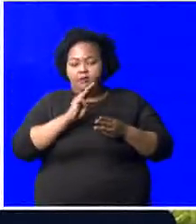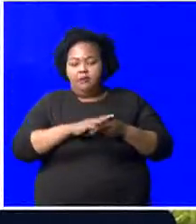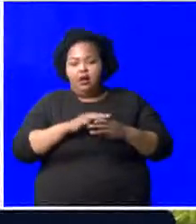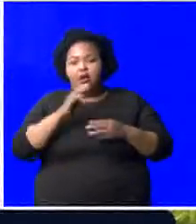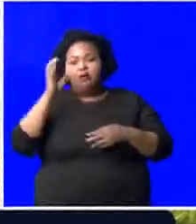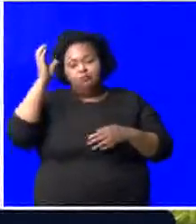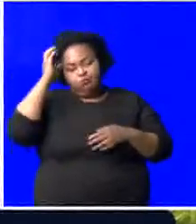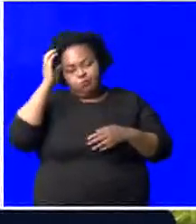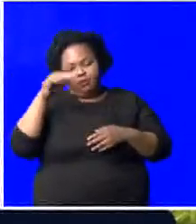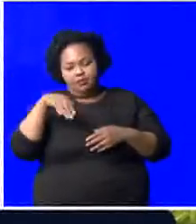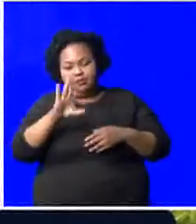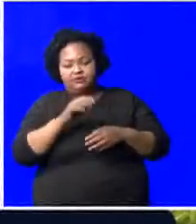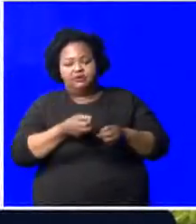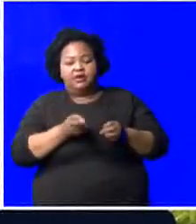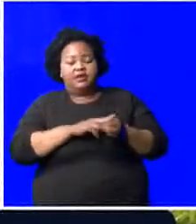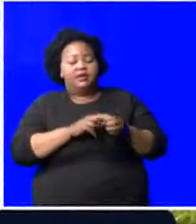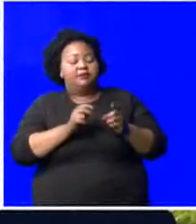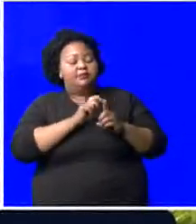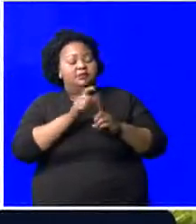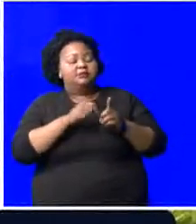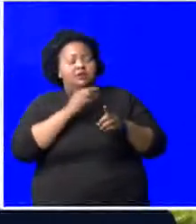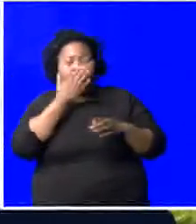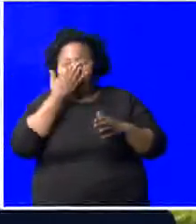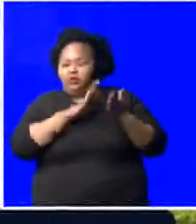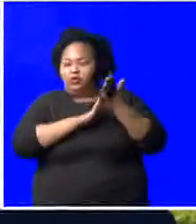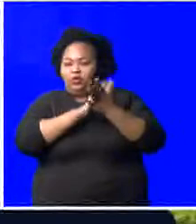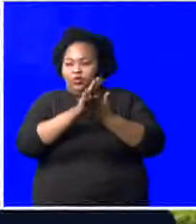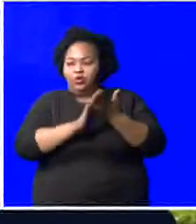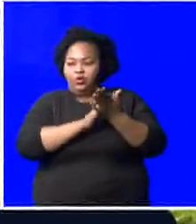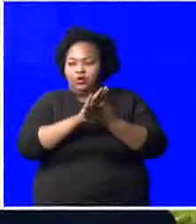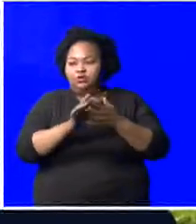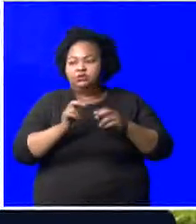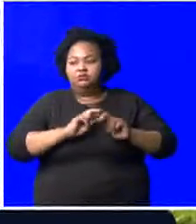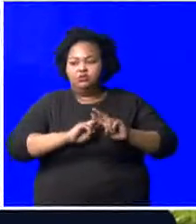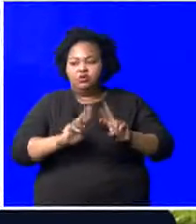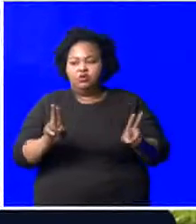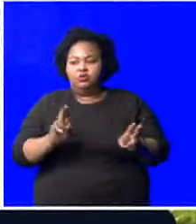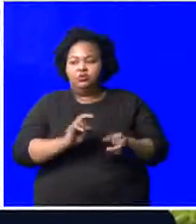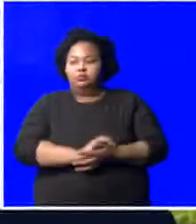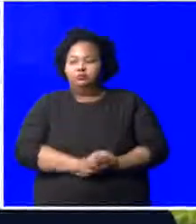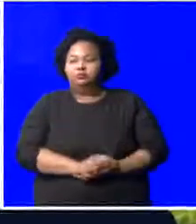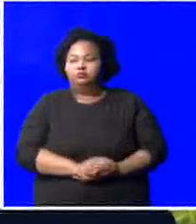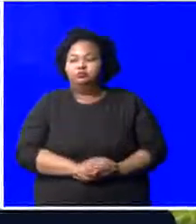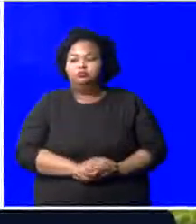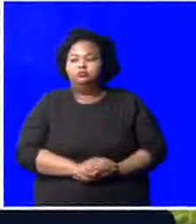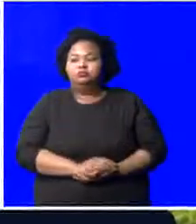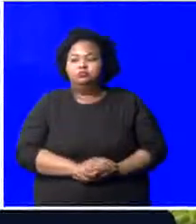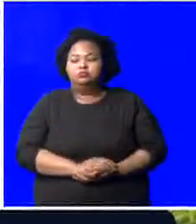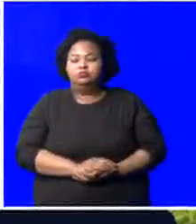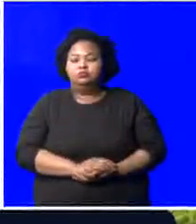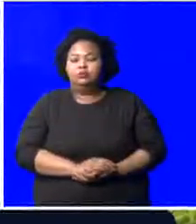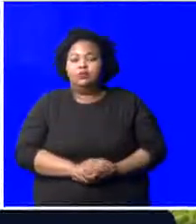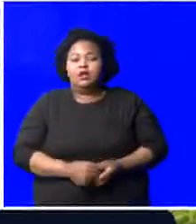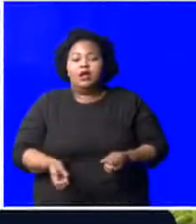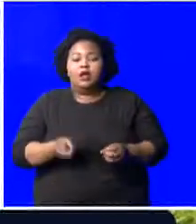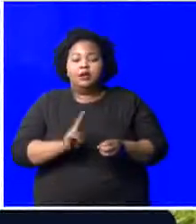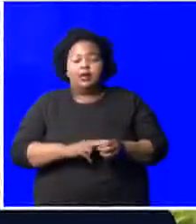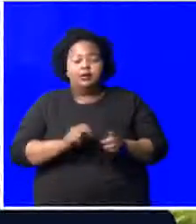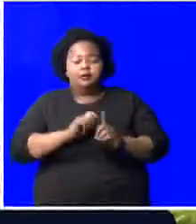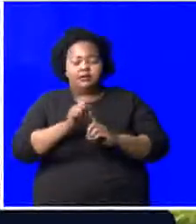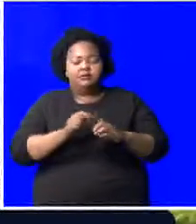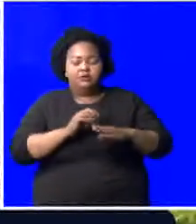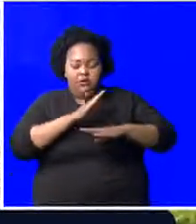Mpangazitha. Kube invoza letawutehlisa Mpangazitha ingathi nayithe yefika kuleyo ndzawo leyo